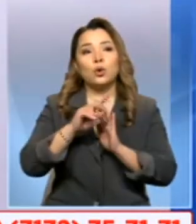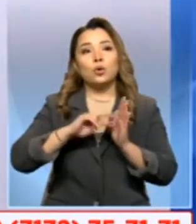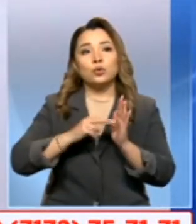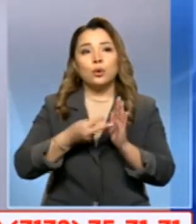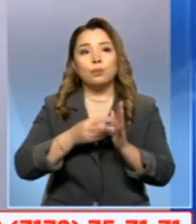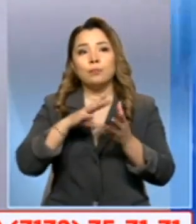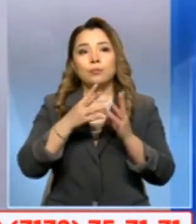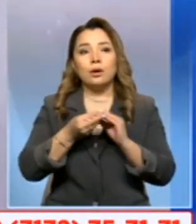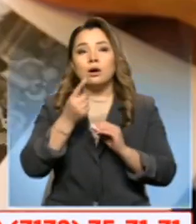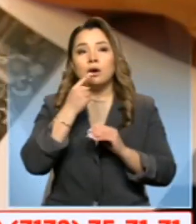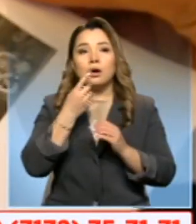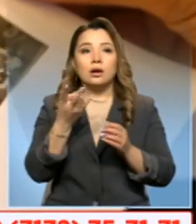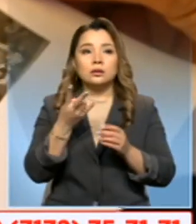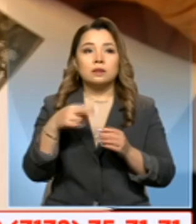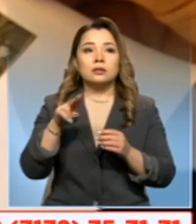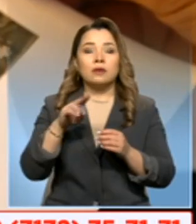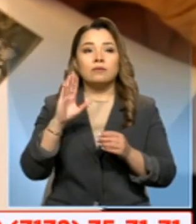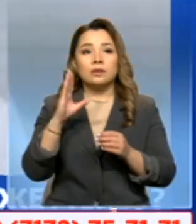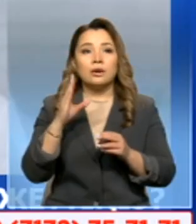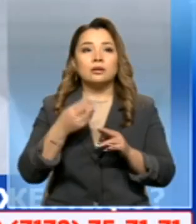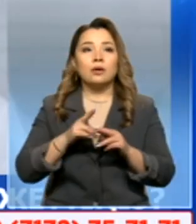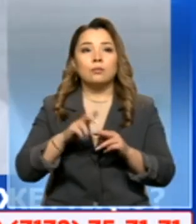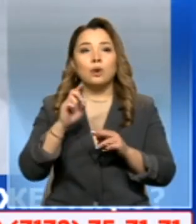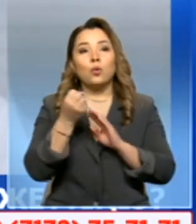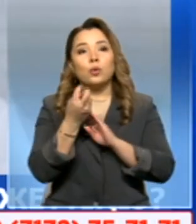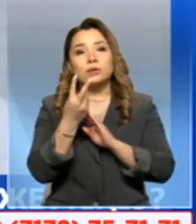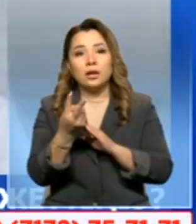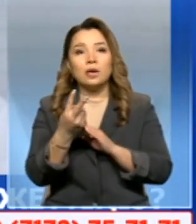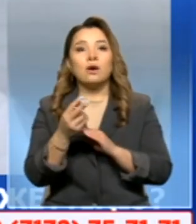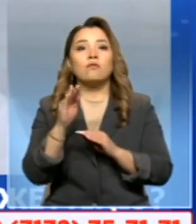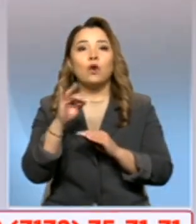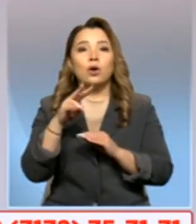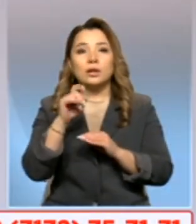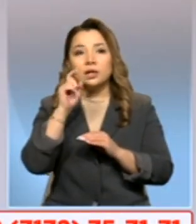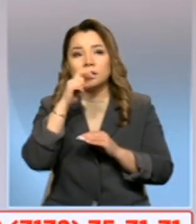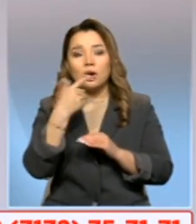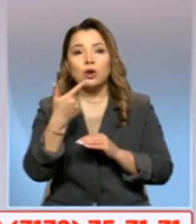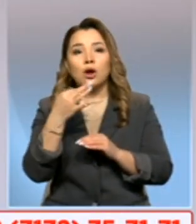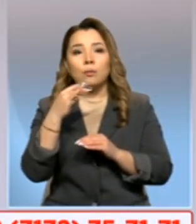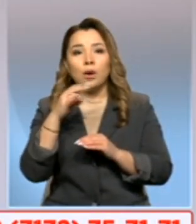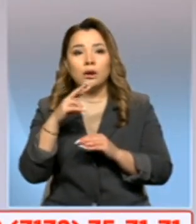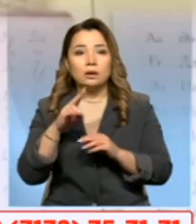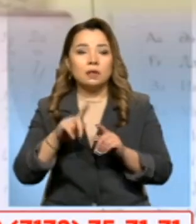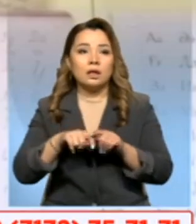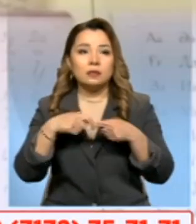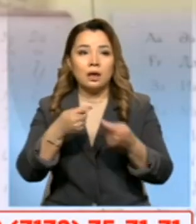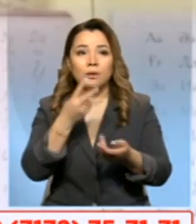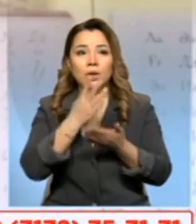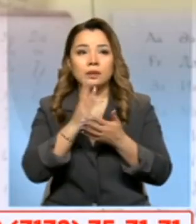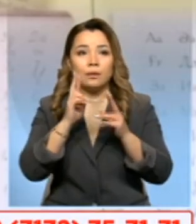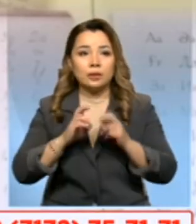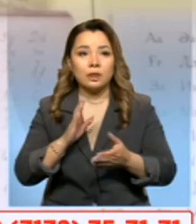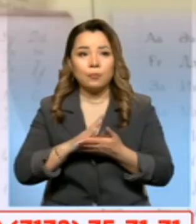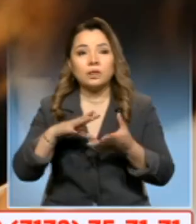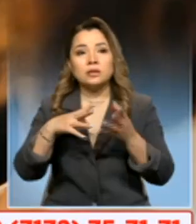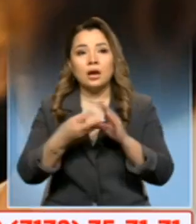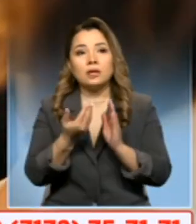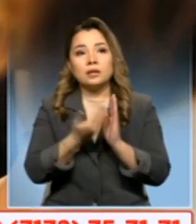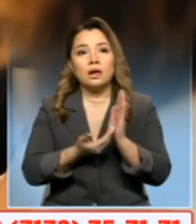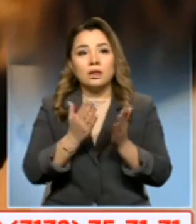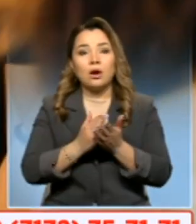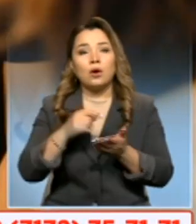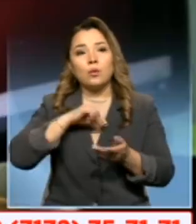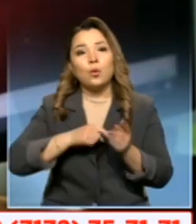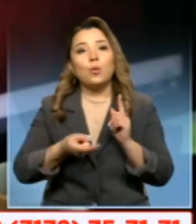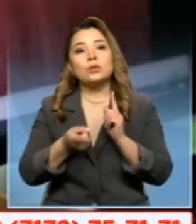бұрын жалпы қан анализі, Д дәрумені, В12 дәрумені, фолий қышқылы және гормондарға анализ тапсырды. Сараптама нәтижесіндегі